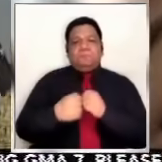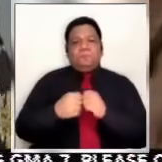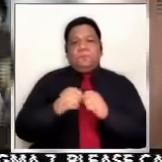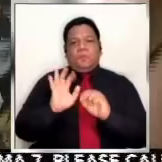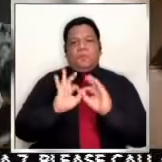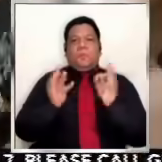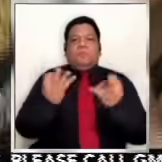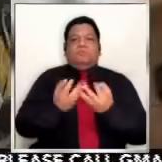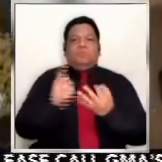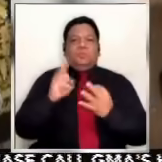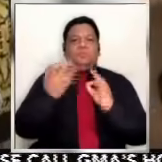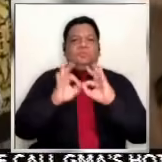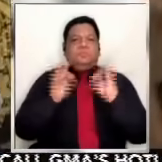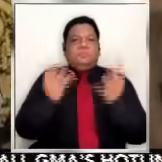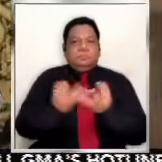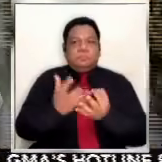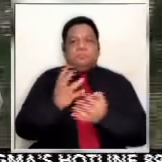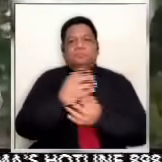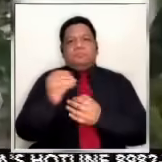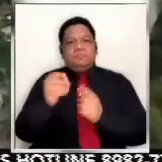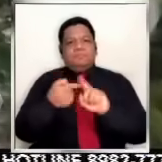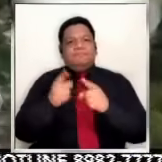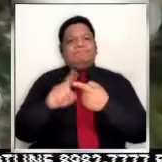Galing po sa family tsaka sa mga kaibigan po.